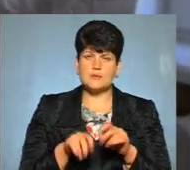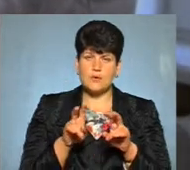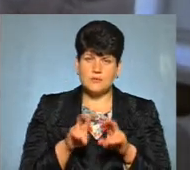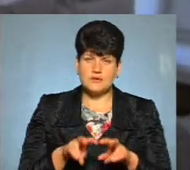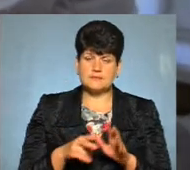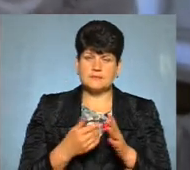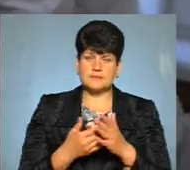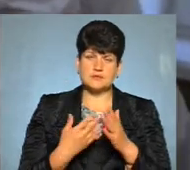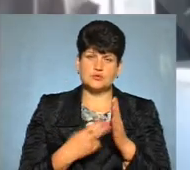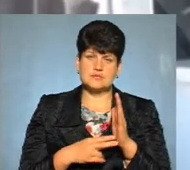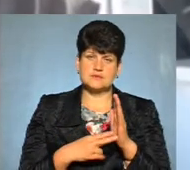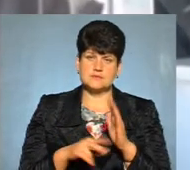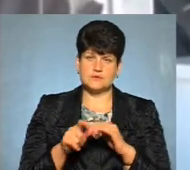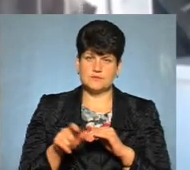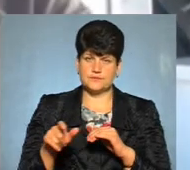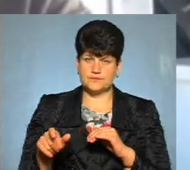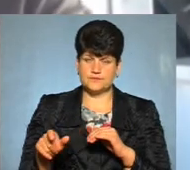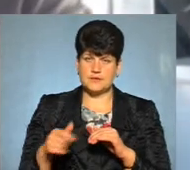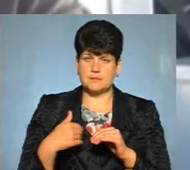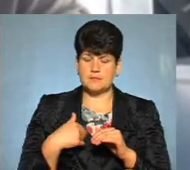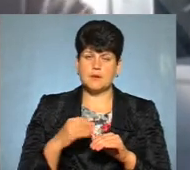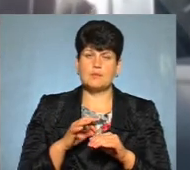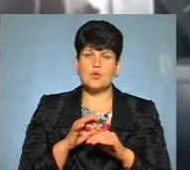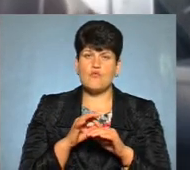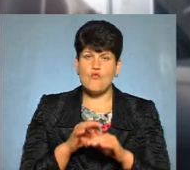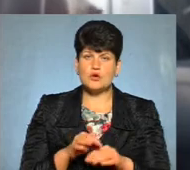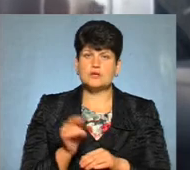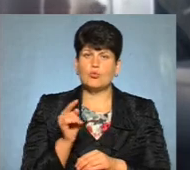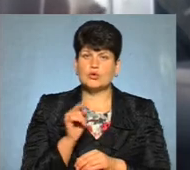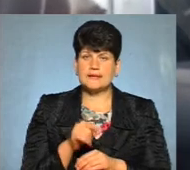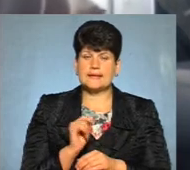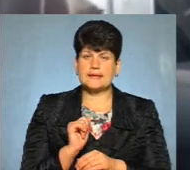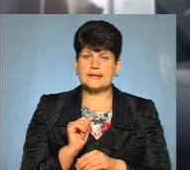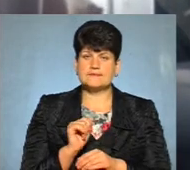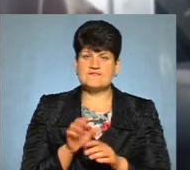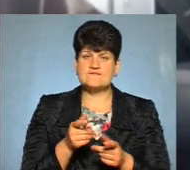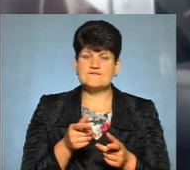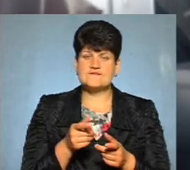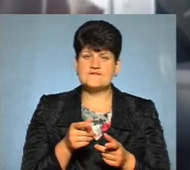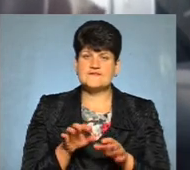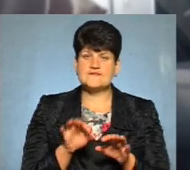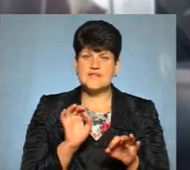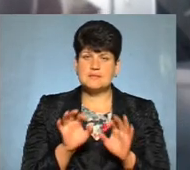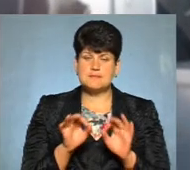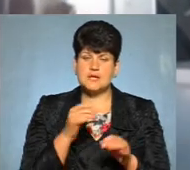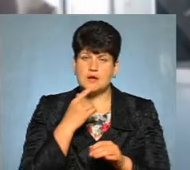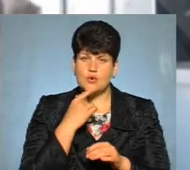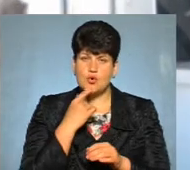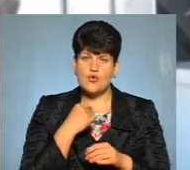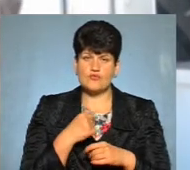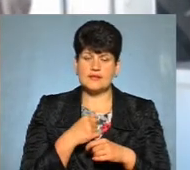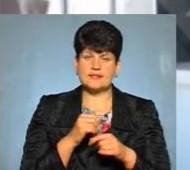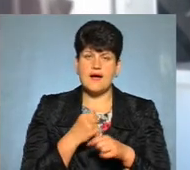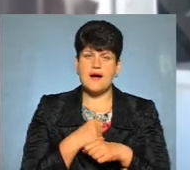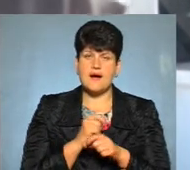до 70 осіб. Ми проводимо такий відбір крові на аналіз,